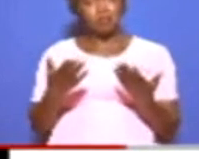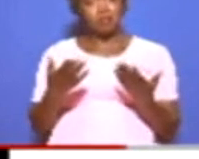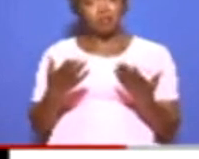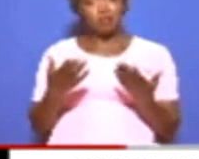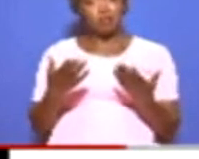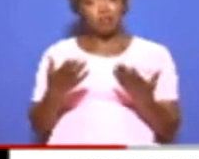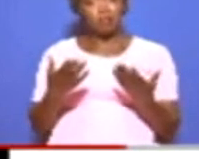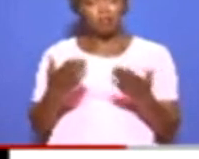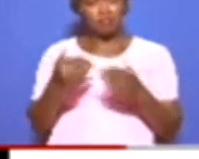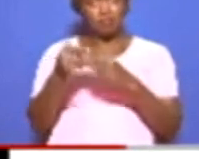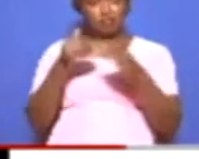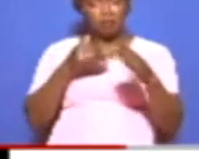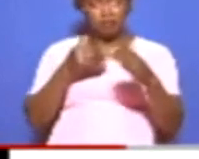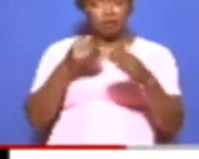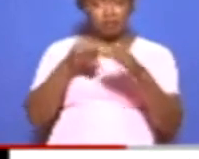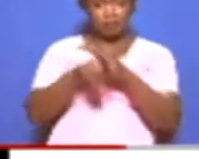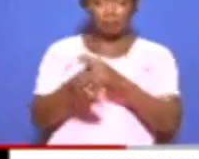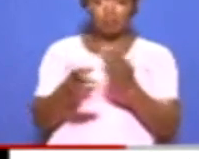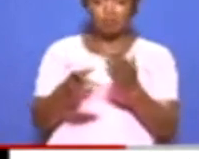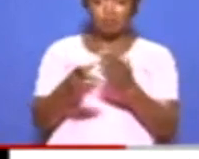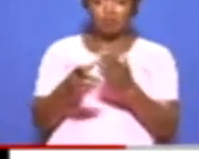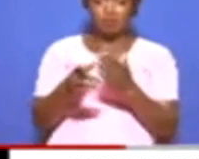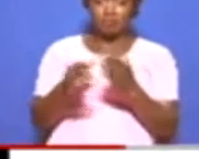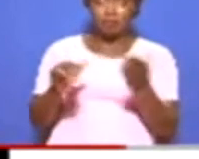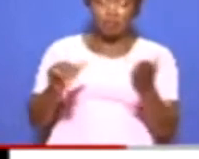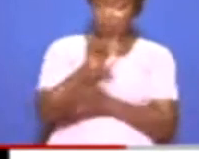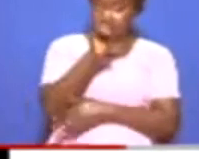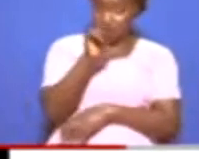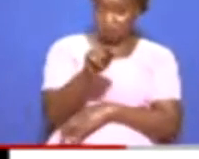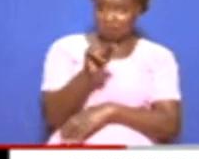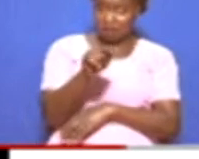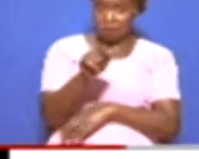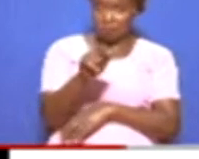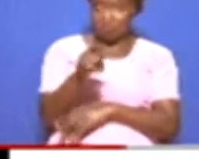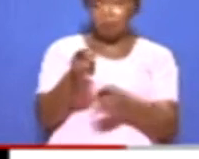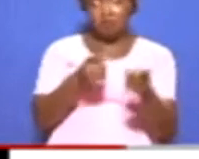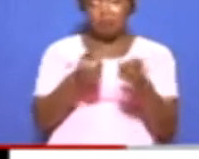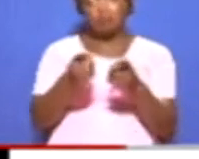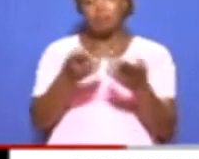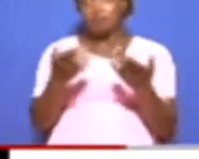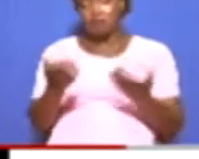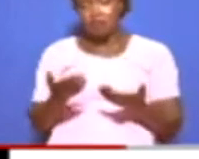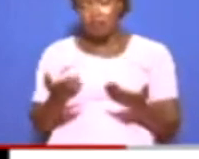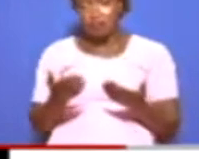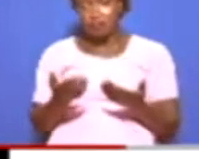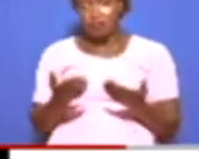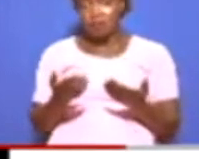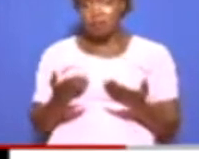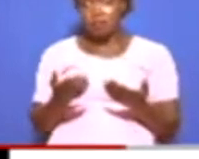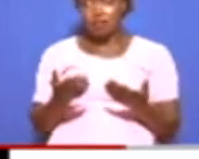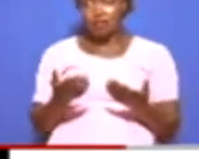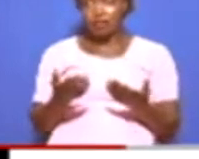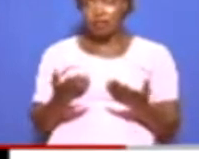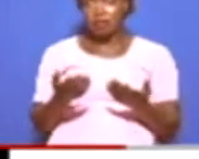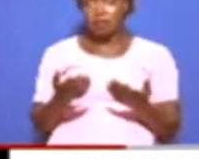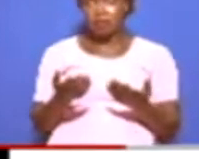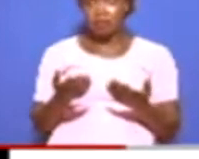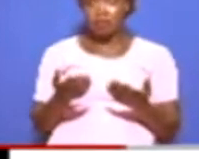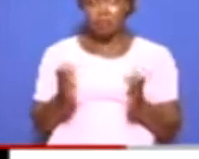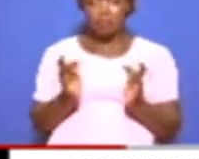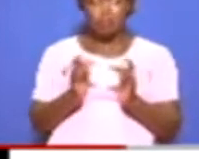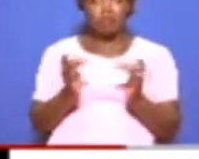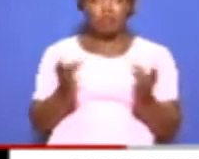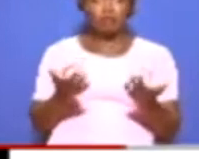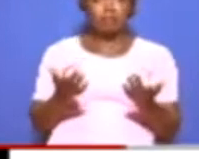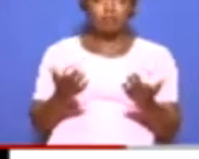mtambo wenyewe. Ndege ni hiki, and controls ziko hapa, and test ikiwa on